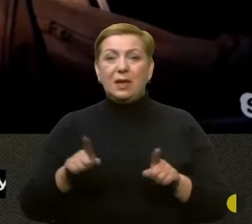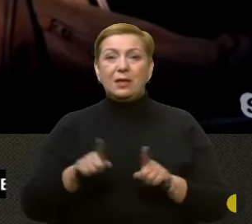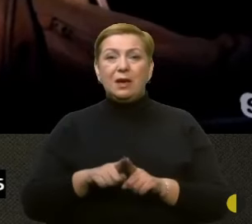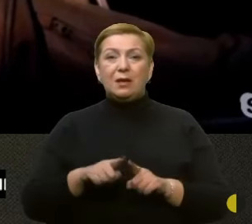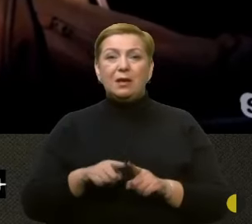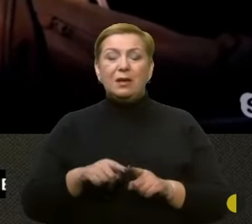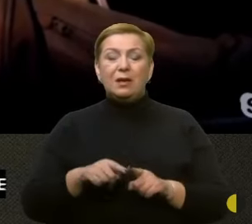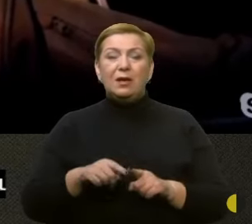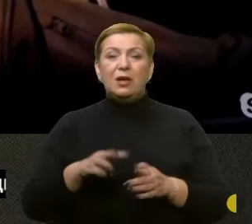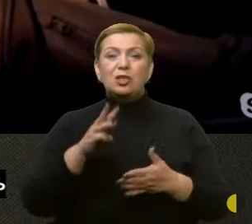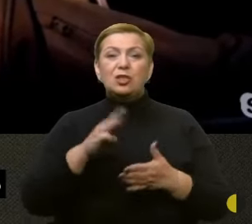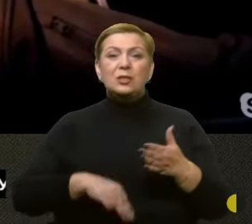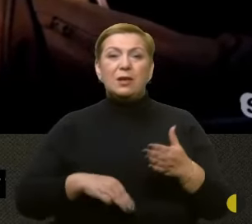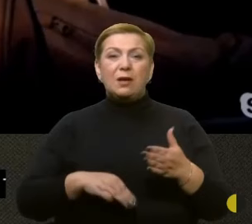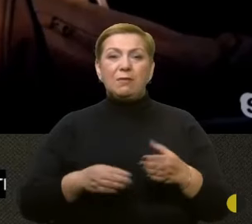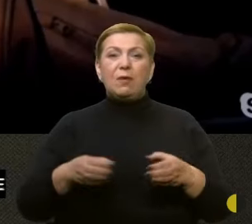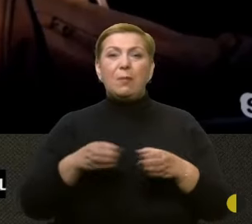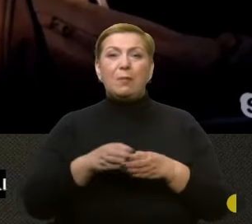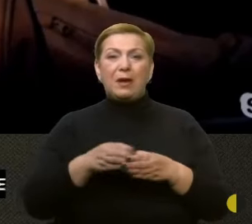було